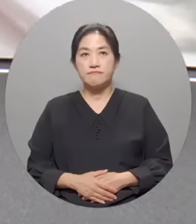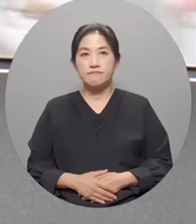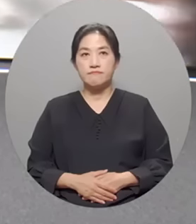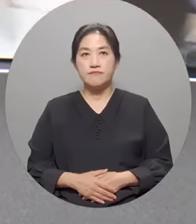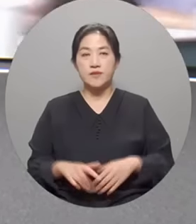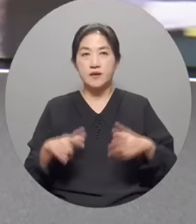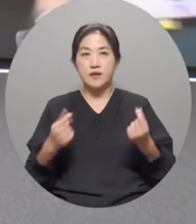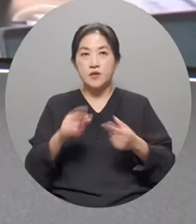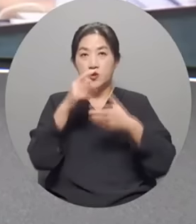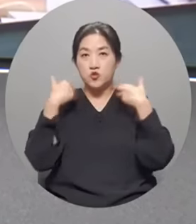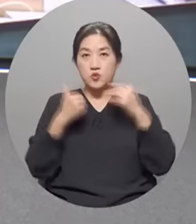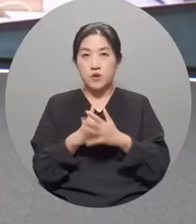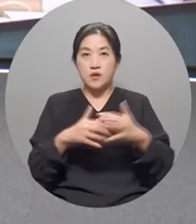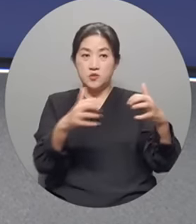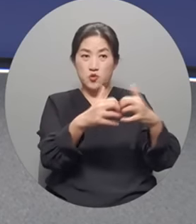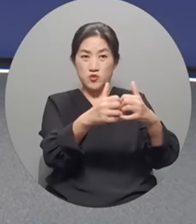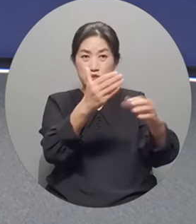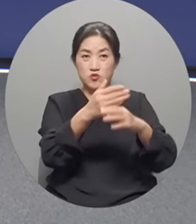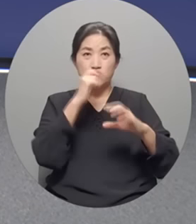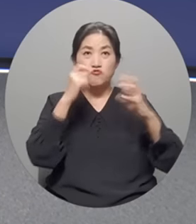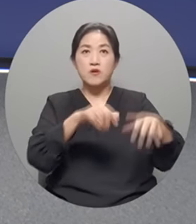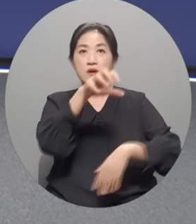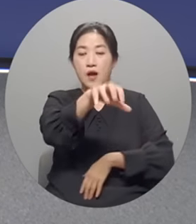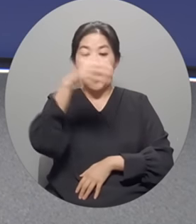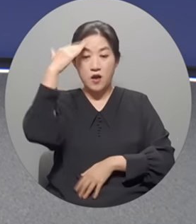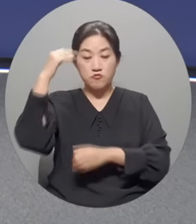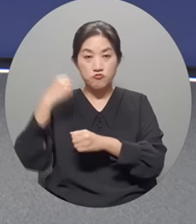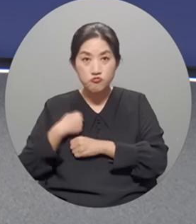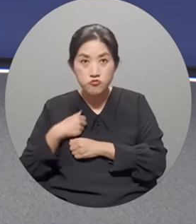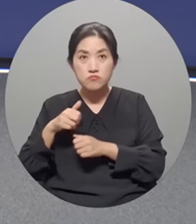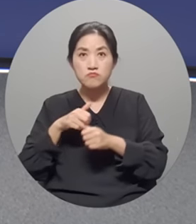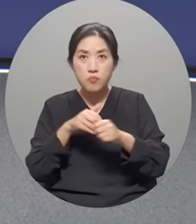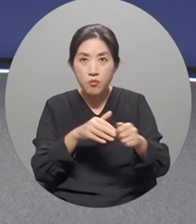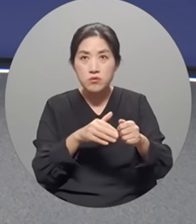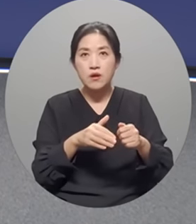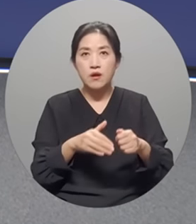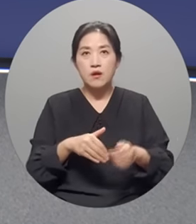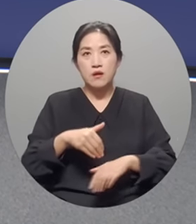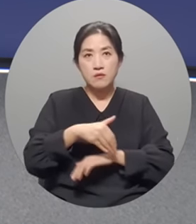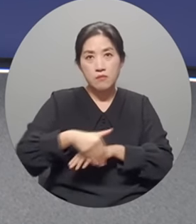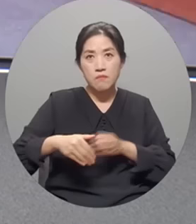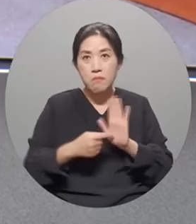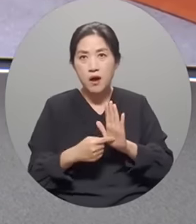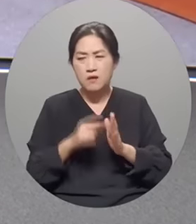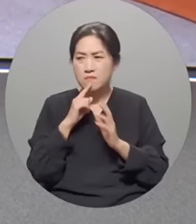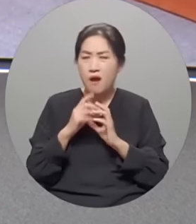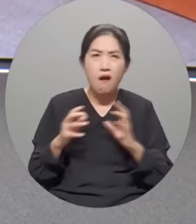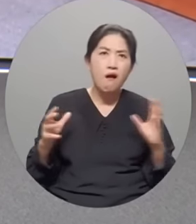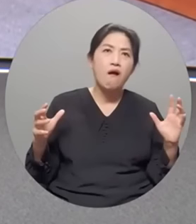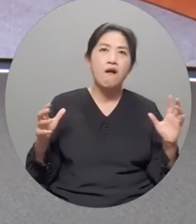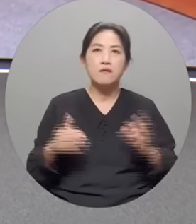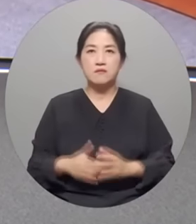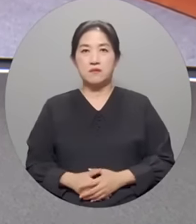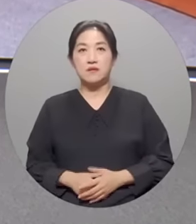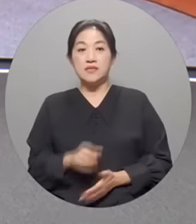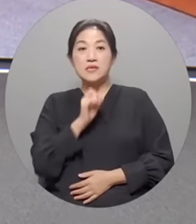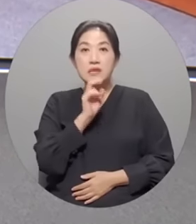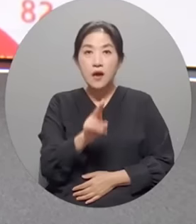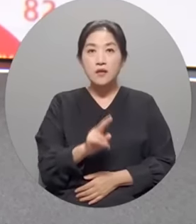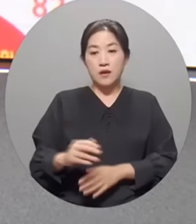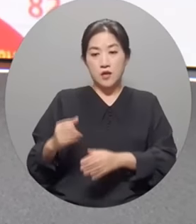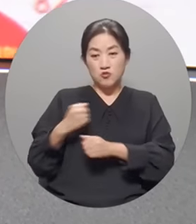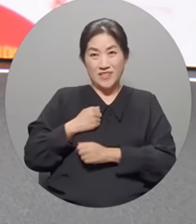이렇게 정부가 전쟁 중인 우크라이나 현지에 우리 군 인력을 보낼 방침을 밝히면서 논란이 커지고 있습니다. 야당은 군인